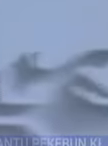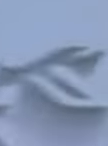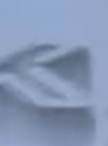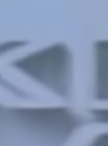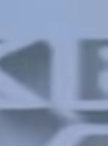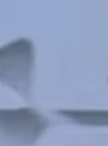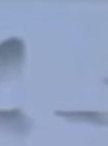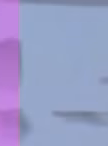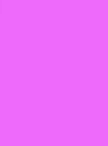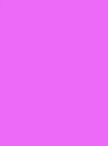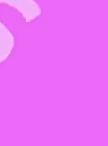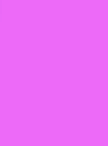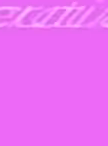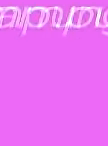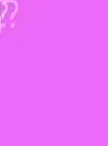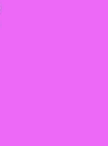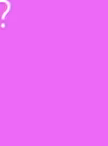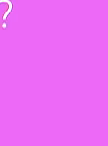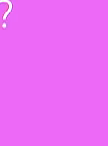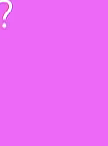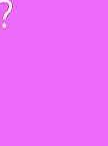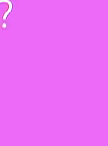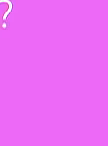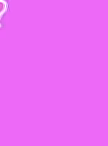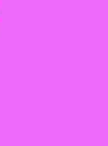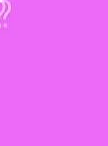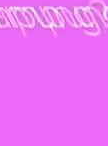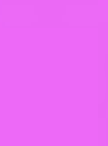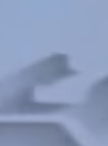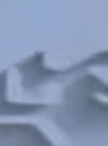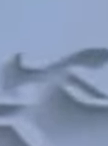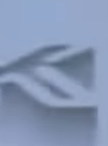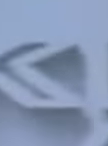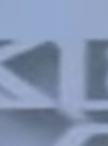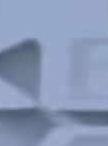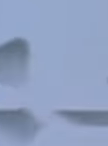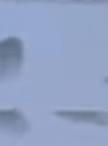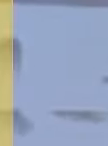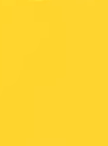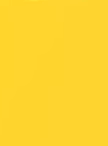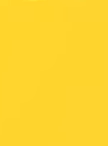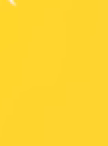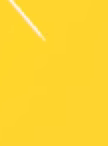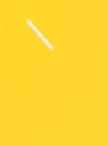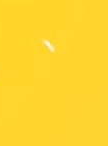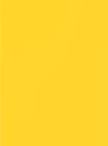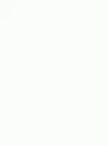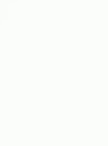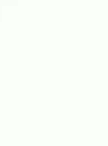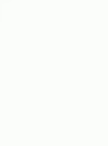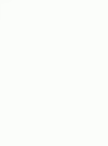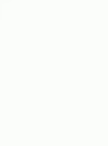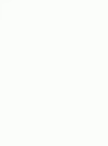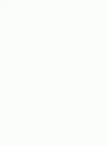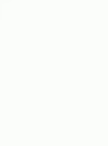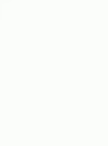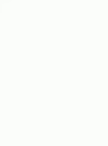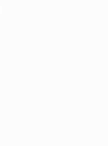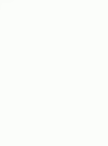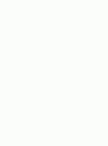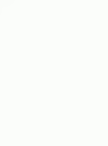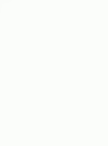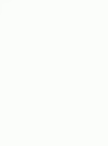Dalam kegairahan kita untuk melakukan aktiviti merentas negeri, pastikan anda terus mematuhi SOP seperti pemakaian pelitup separuh muka dan